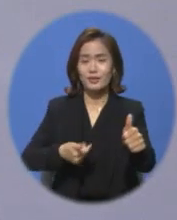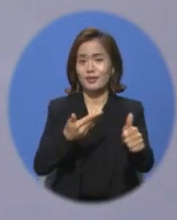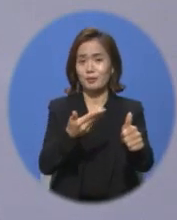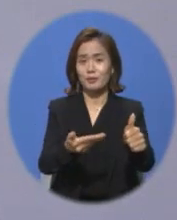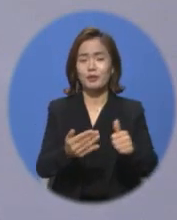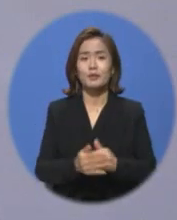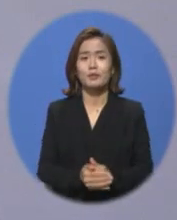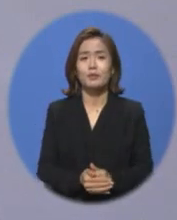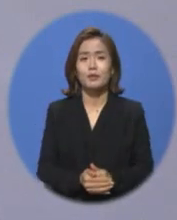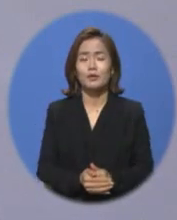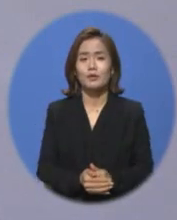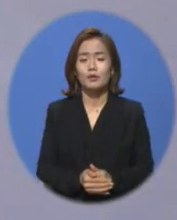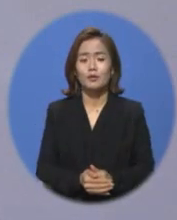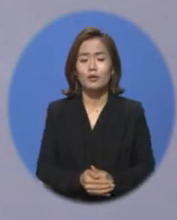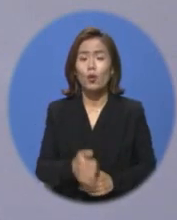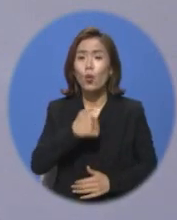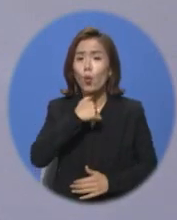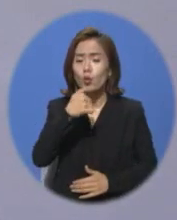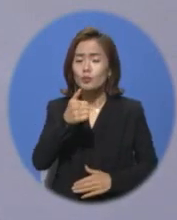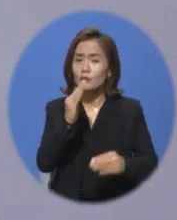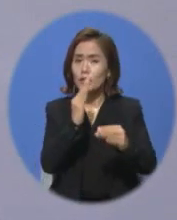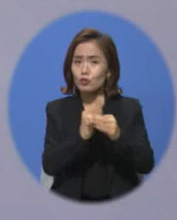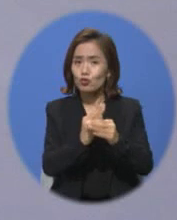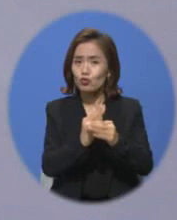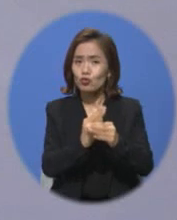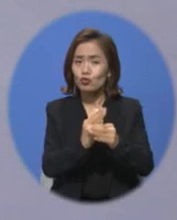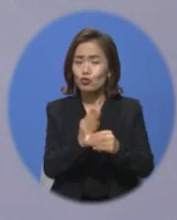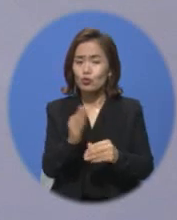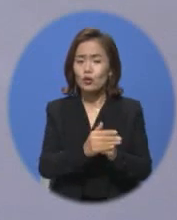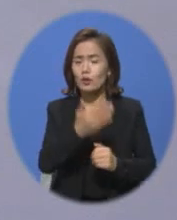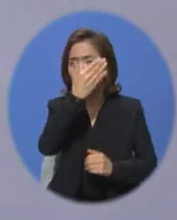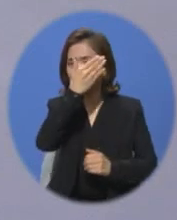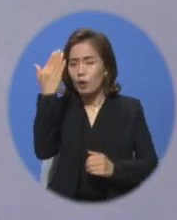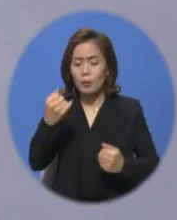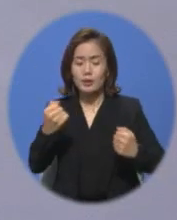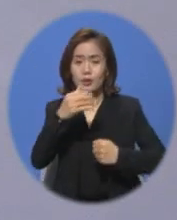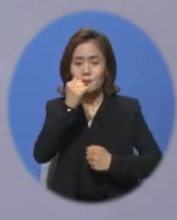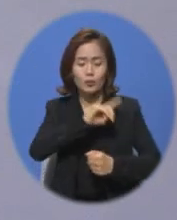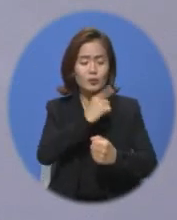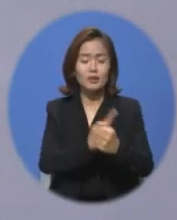유권자여러분께겸손히부탁드립니다.